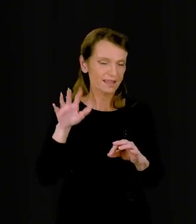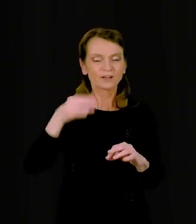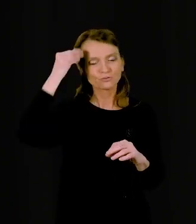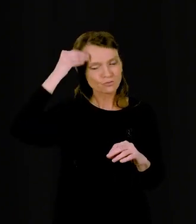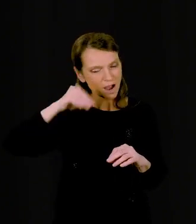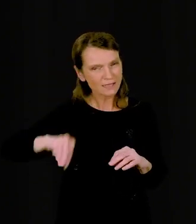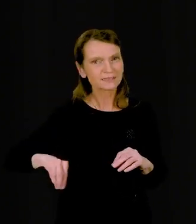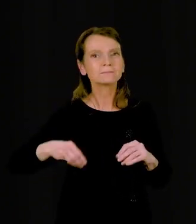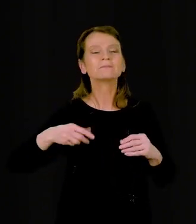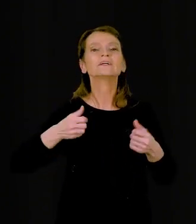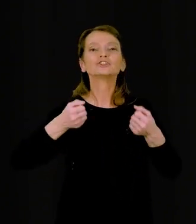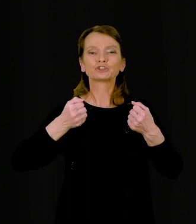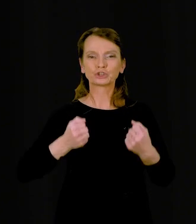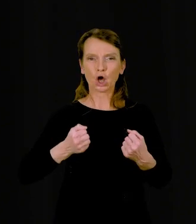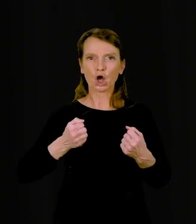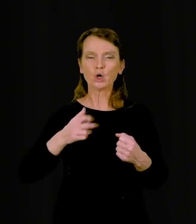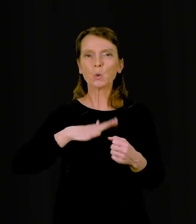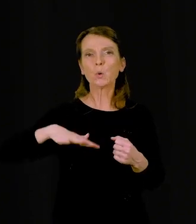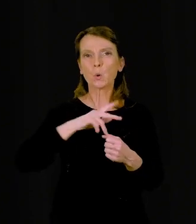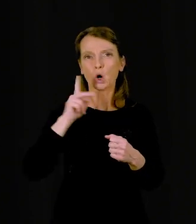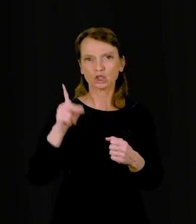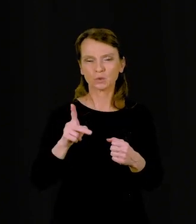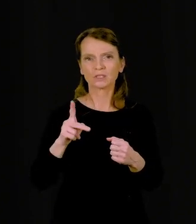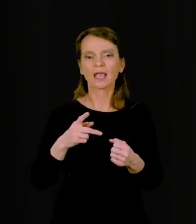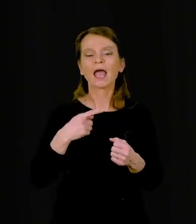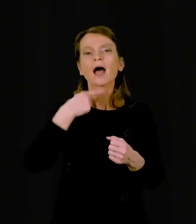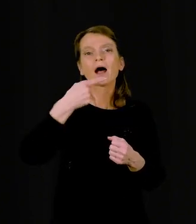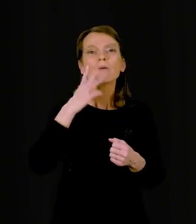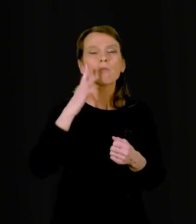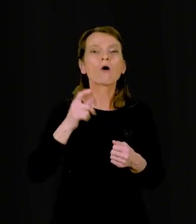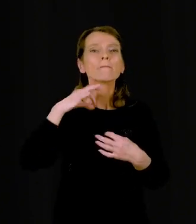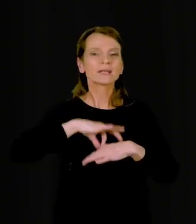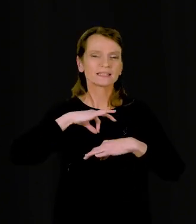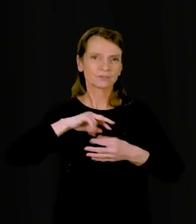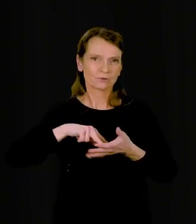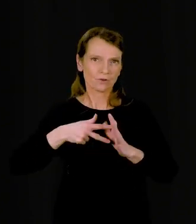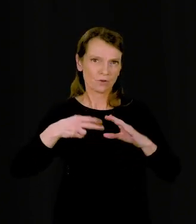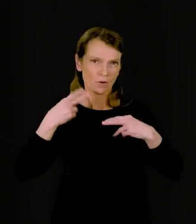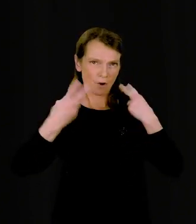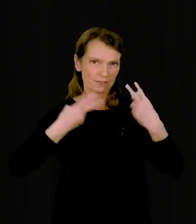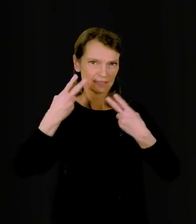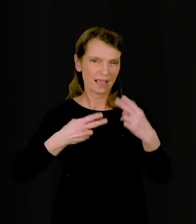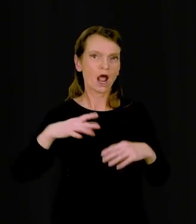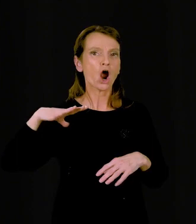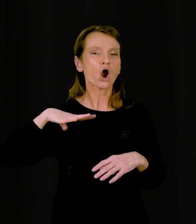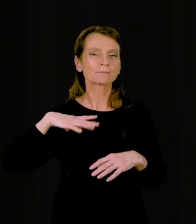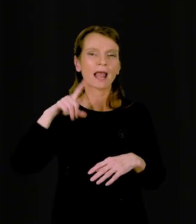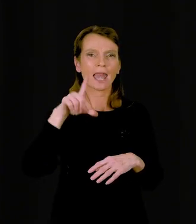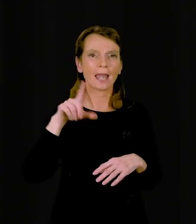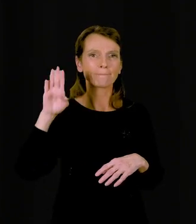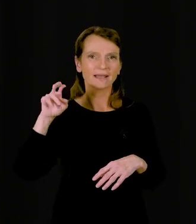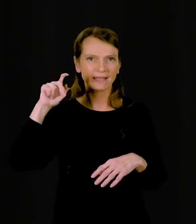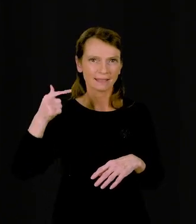kulture. Razglasila ga bosta predsednica strokovne komisije, gospa Lela Banjatin in